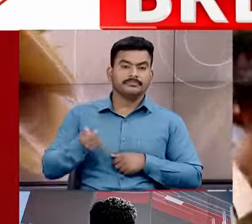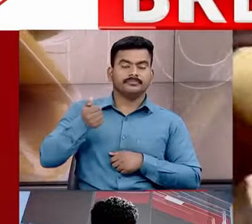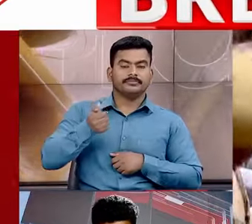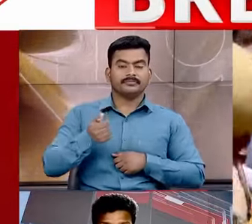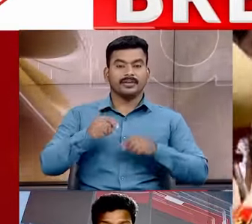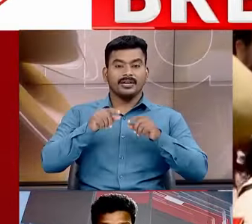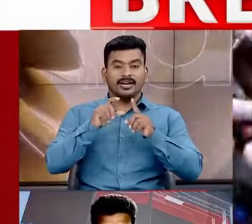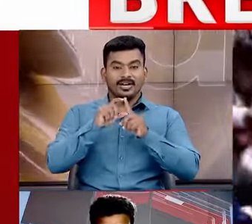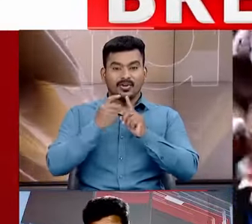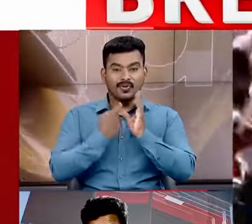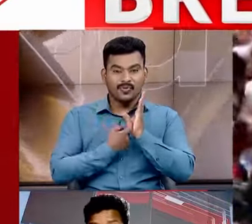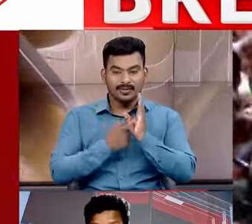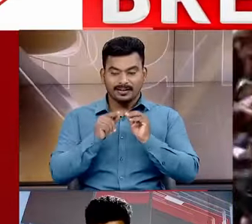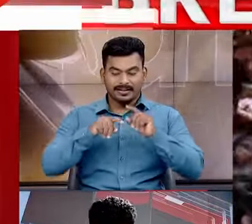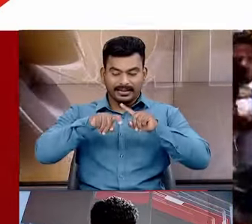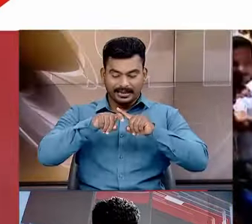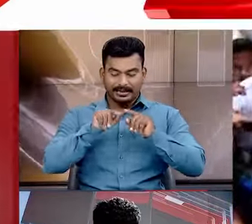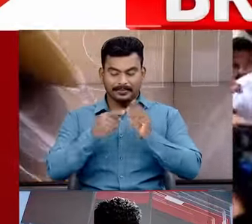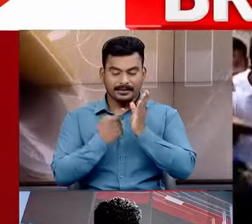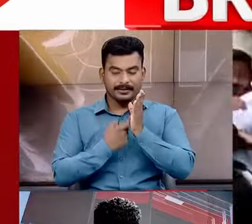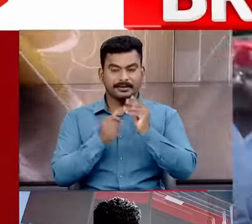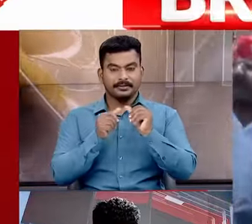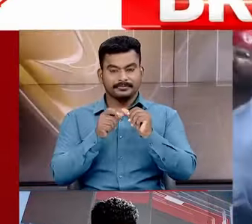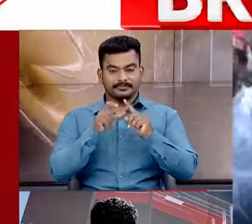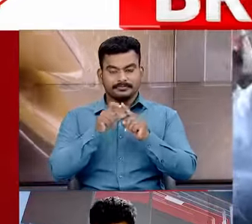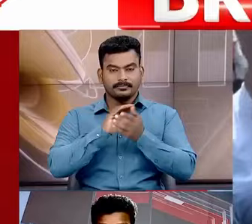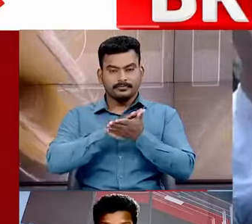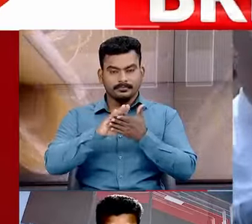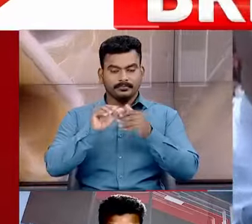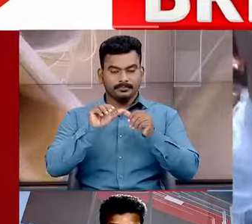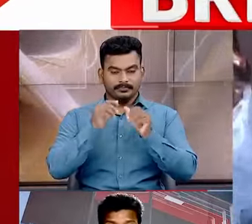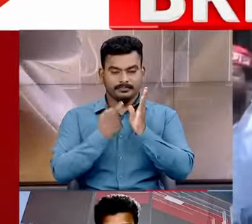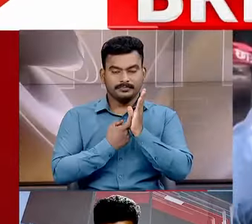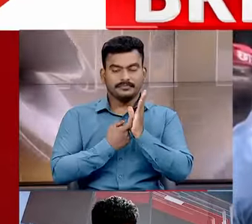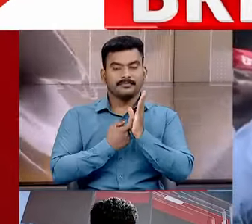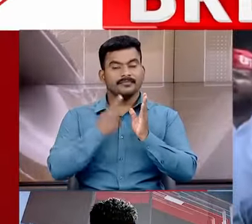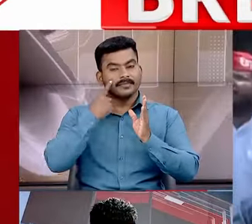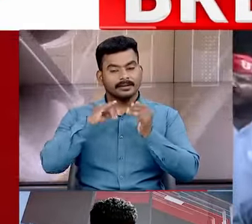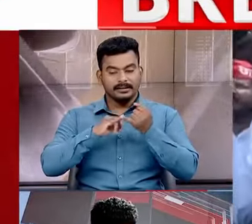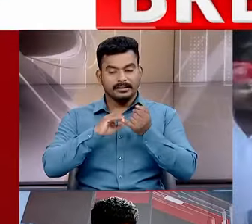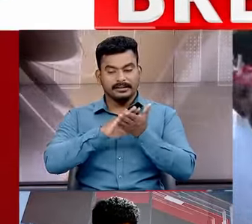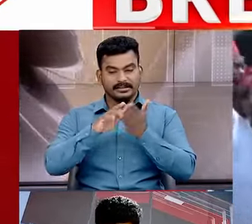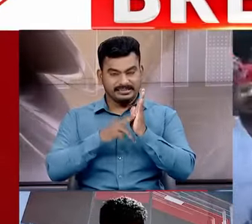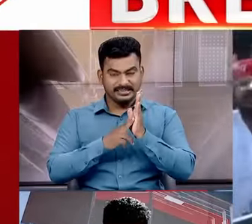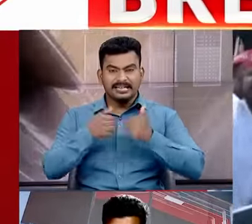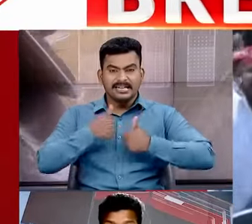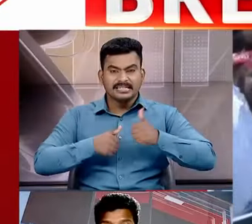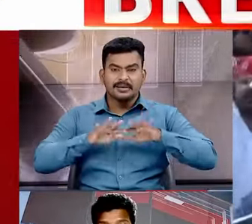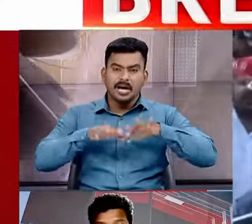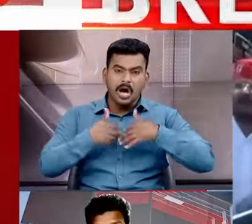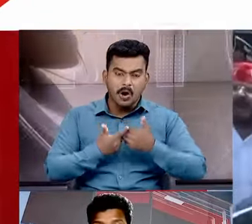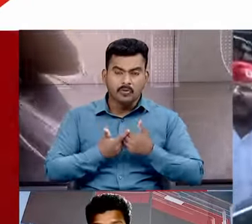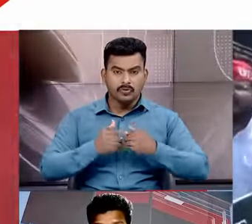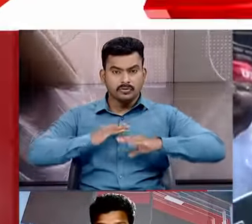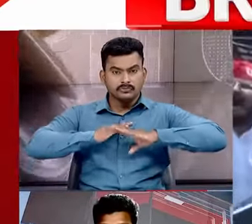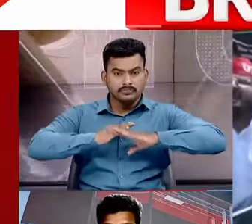കാര്യങ്ങളാണ്. ഒന്ന്, പരീക്ഷ നടത്തിപ്പിൽ പരിഷ്കാരം. രണ്ടാമത്തേത്, സുരക്ഷാ മാനദണ്ഡങ്ങളിലെ മെച്ചപ്പെടുത്തൽ. മൂന്നാമത്തേത്, NTA